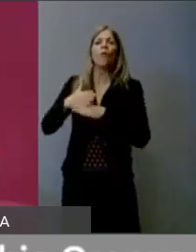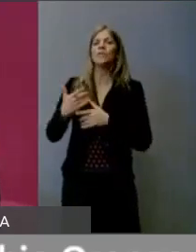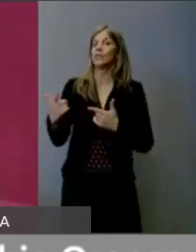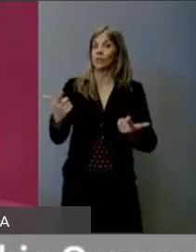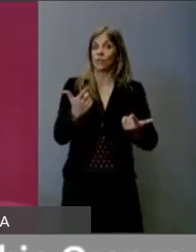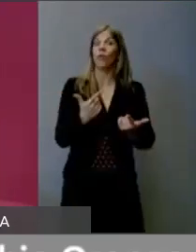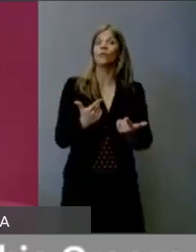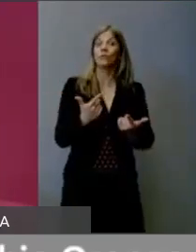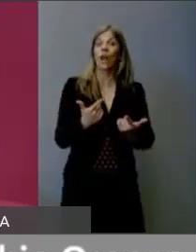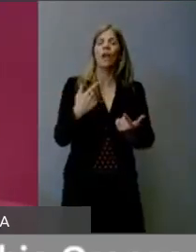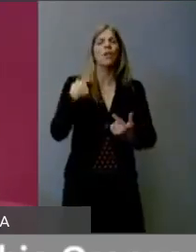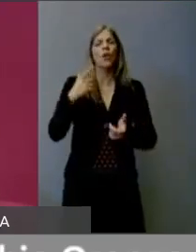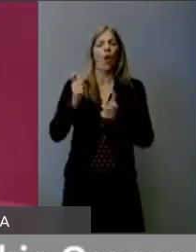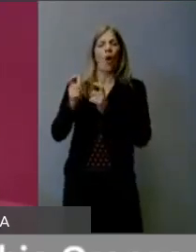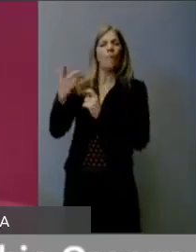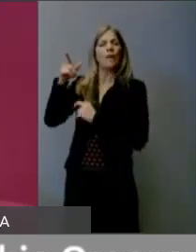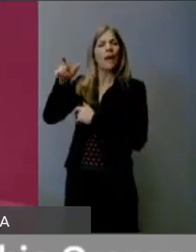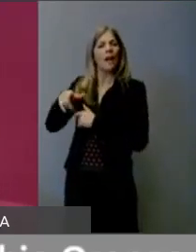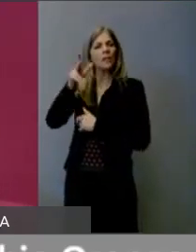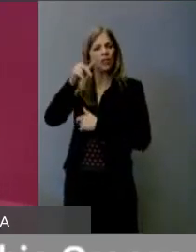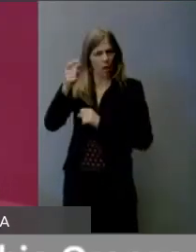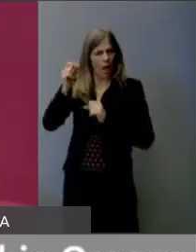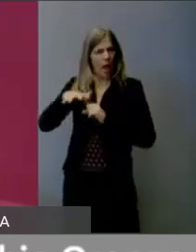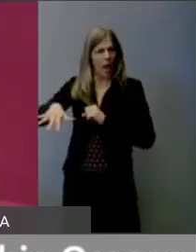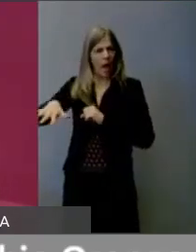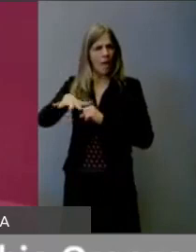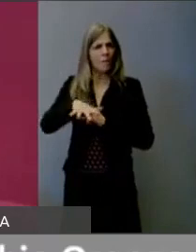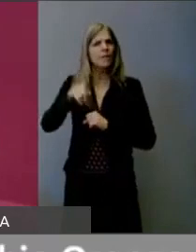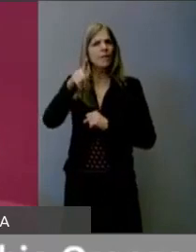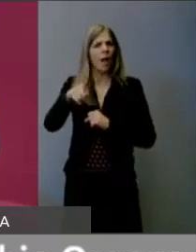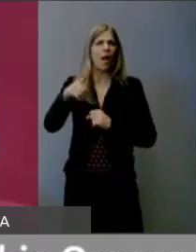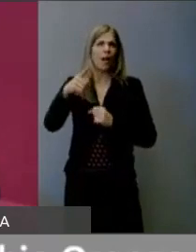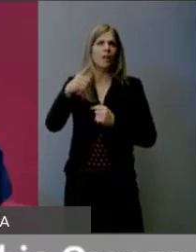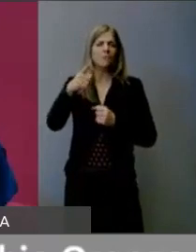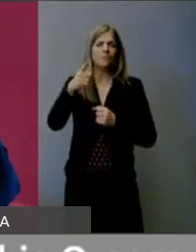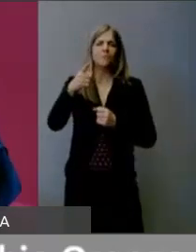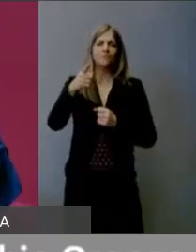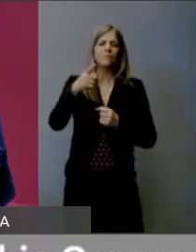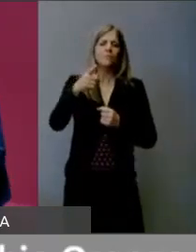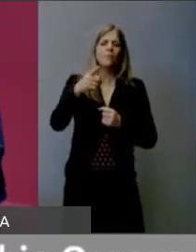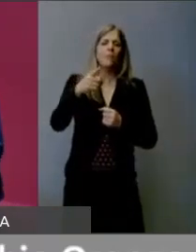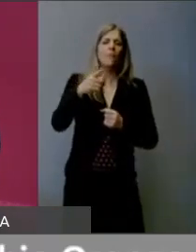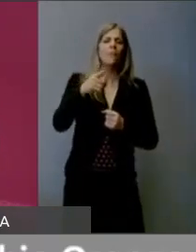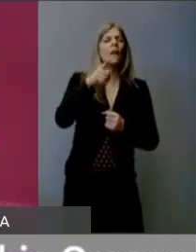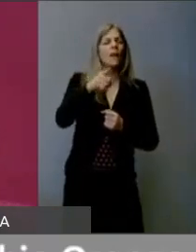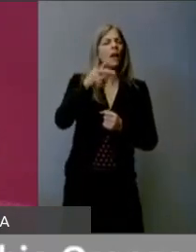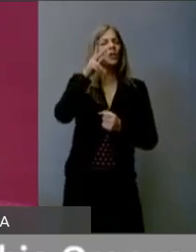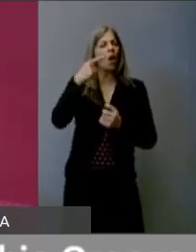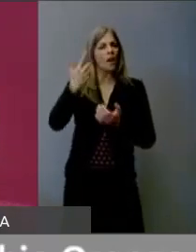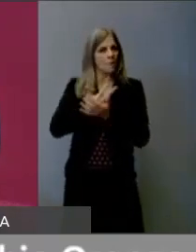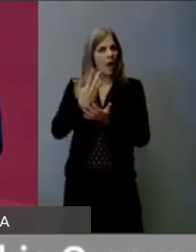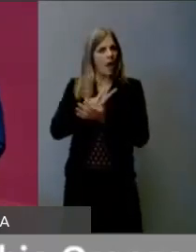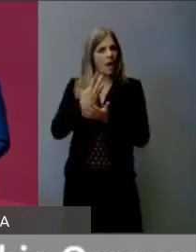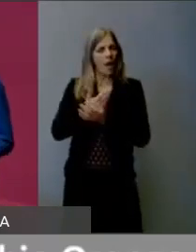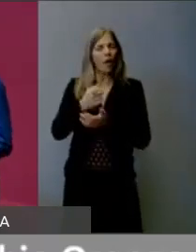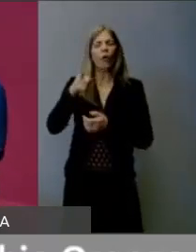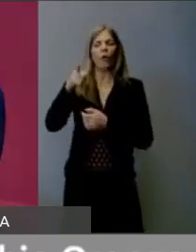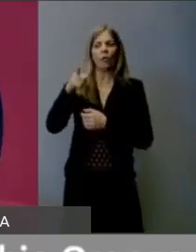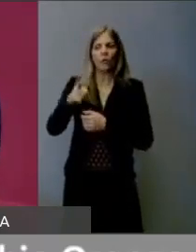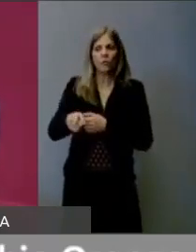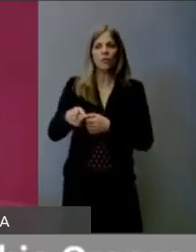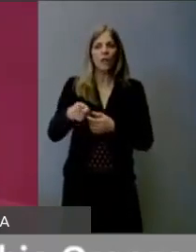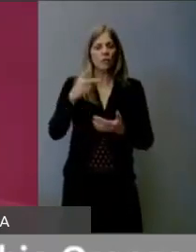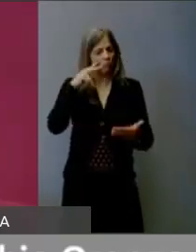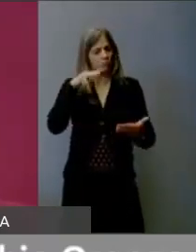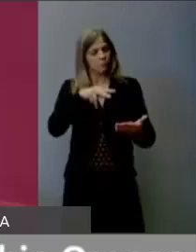che l'ammontare delle economie che gli sono state proposte, anzi non proposte, che gli sono state, diciamo, che sono state lette sul